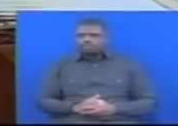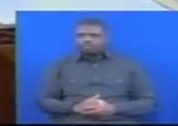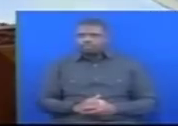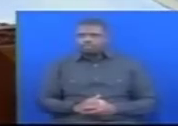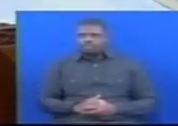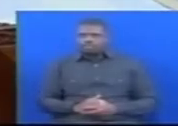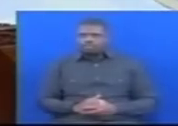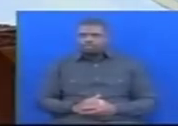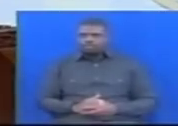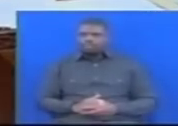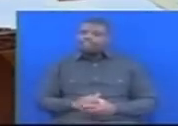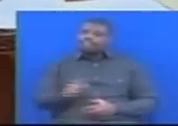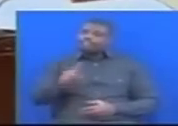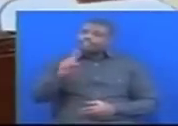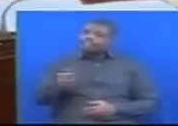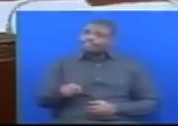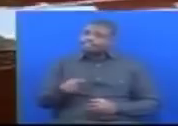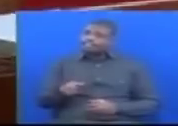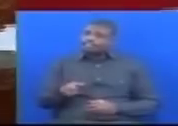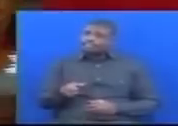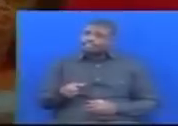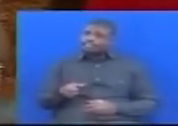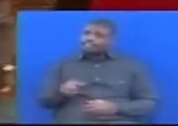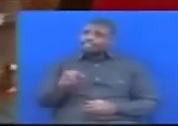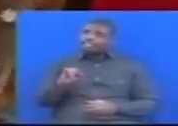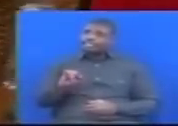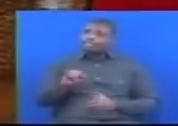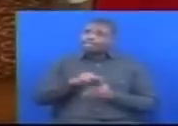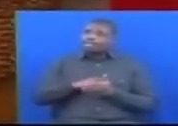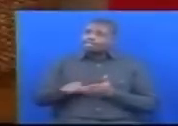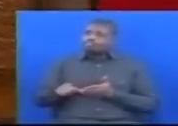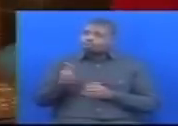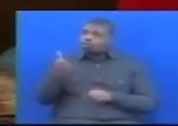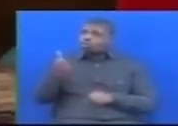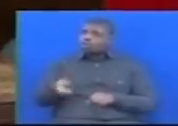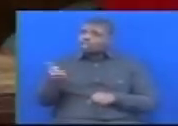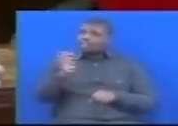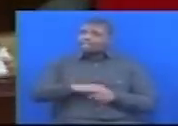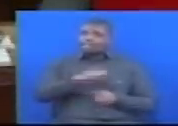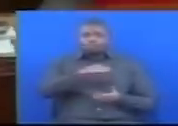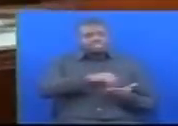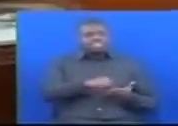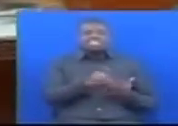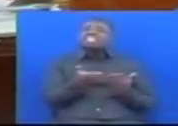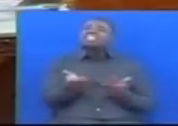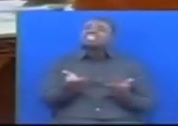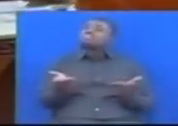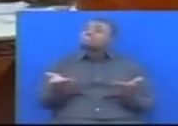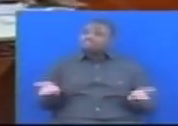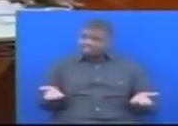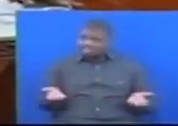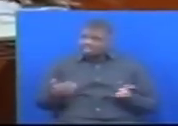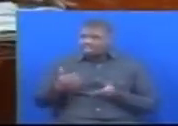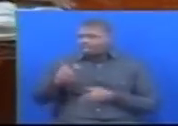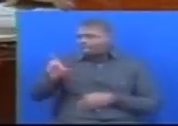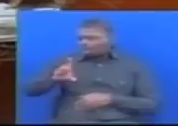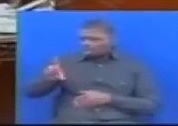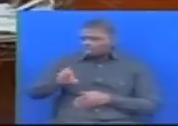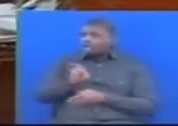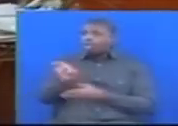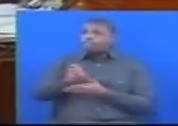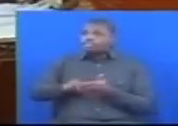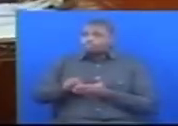Kaskazini. Je, ikama ya wataalamu wa ardhi katika halmashauri za wilaya ni ipi na ni lini halmashauri ya wilaya ya Tunduru